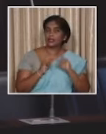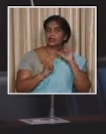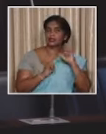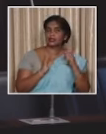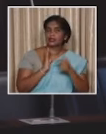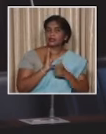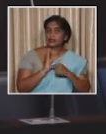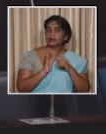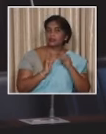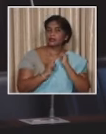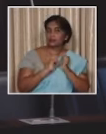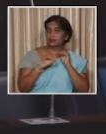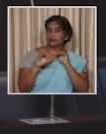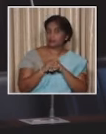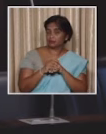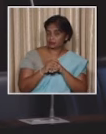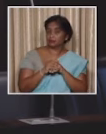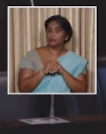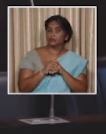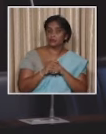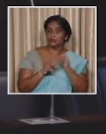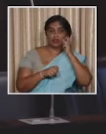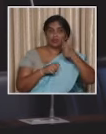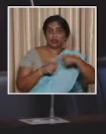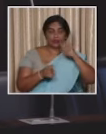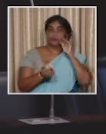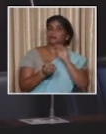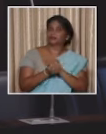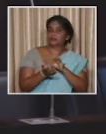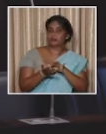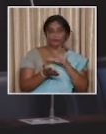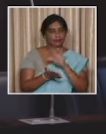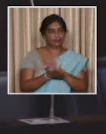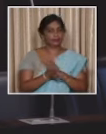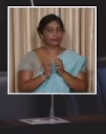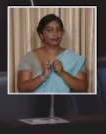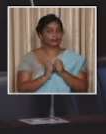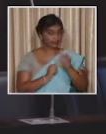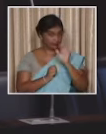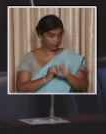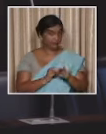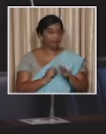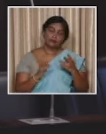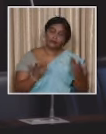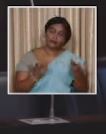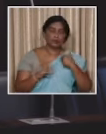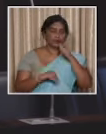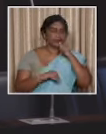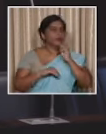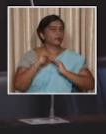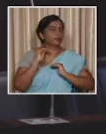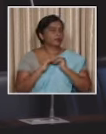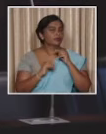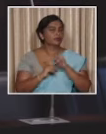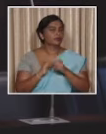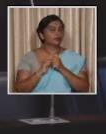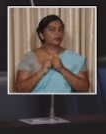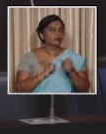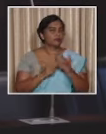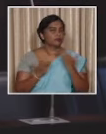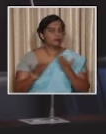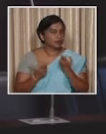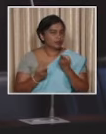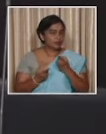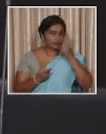රට තුල ක්‍රියාත්මක කරලා ජනතාවගේ ආරක්ෂාව තහවුරු කරගන්න කටයුතු කරනවාද නැත්නම් ප්‍රායෝගිකව මේක ඔබතුමාට කරන්න